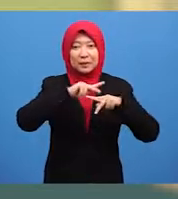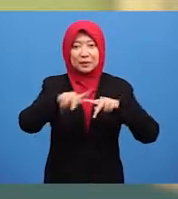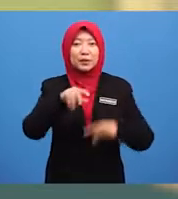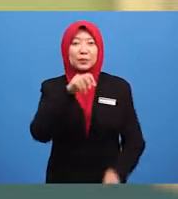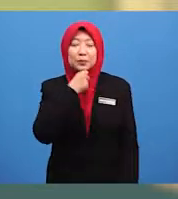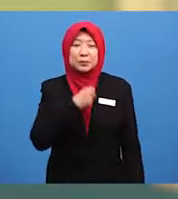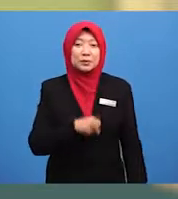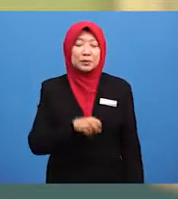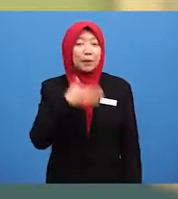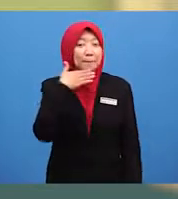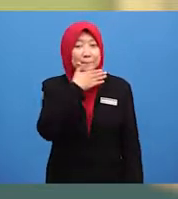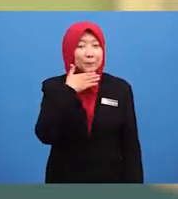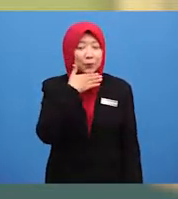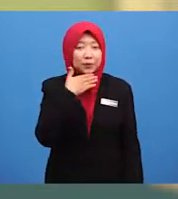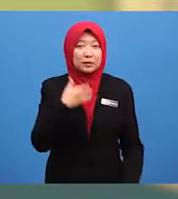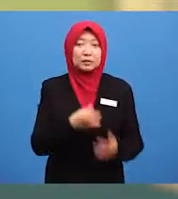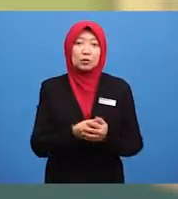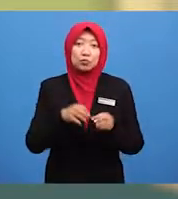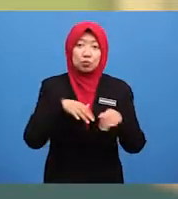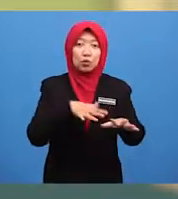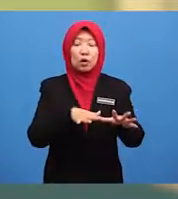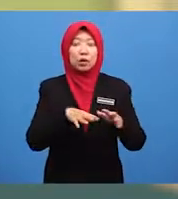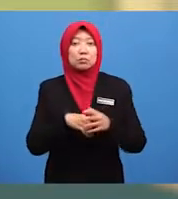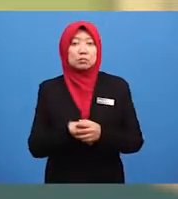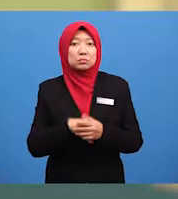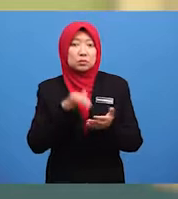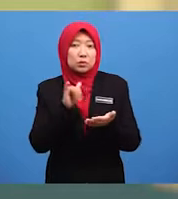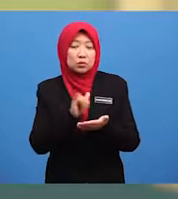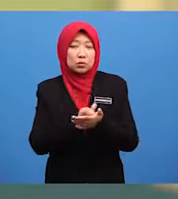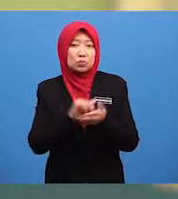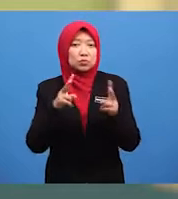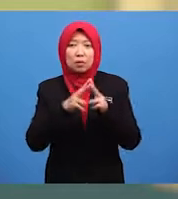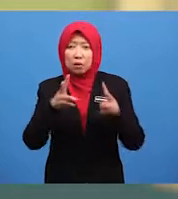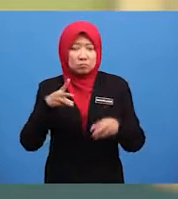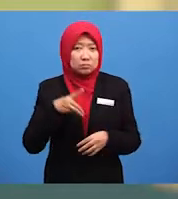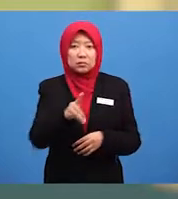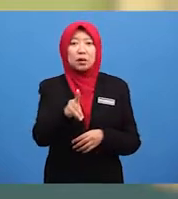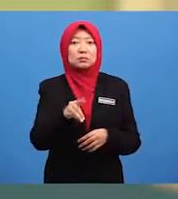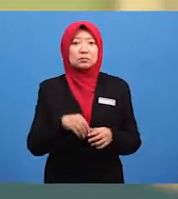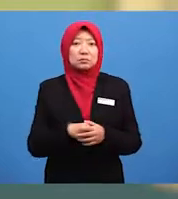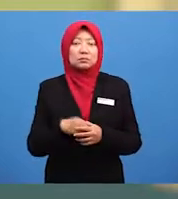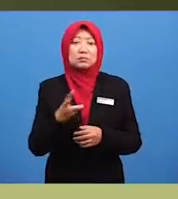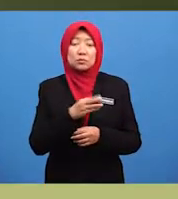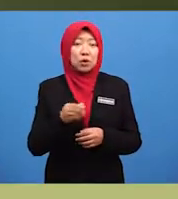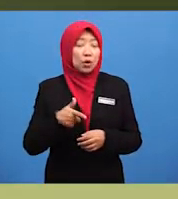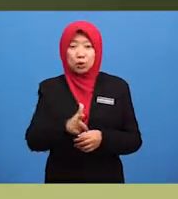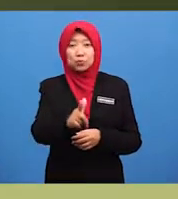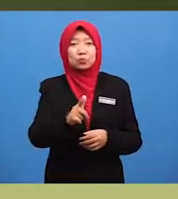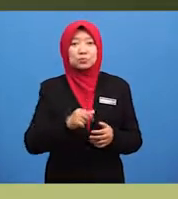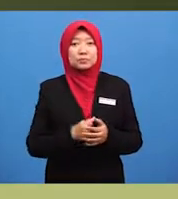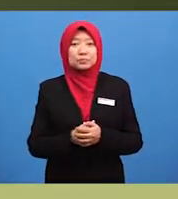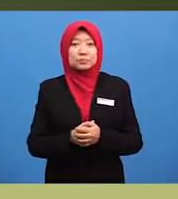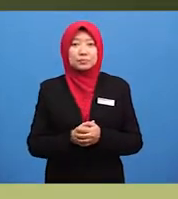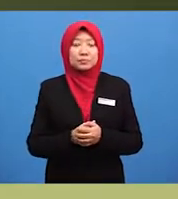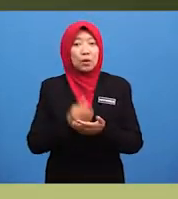usia muda sungai di mana aliran sungai adalah deras dan laju.